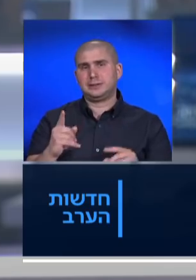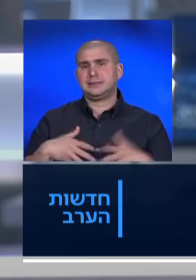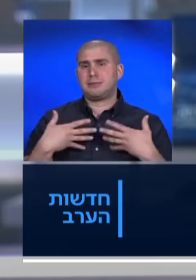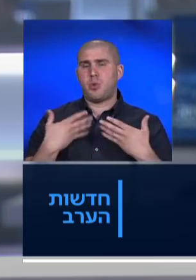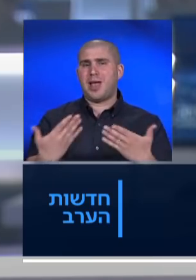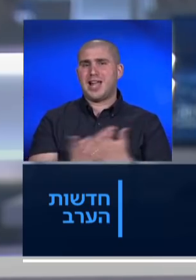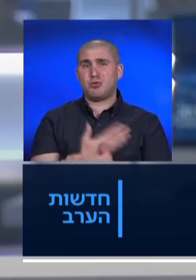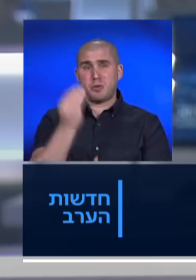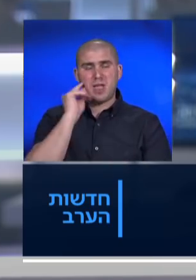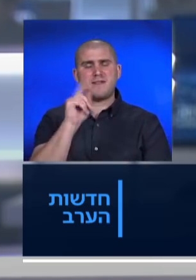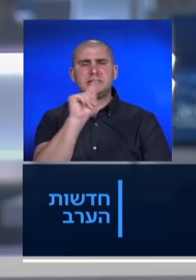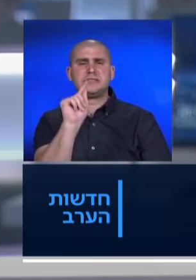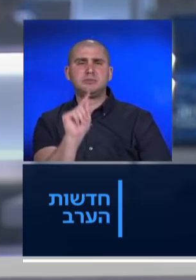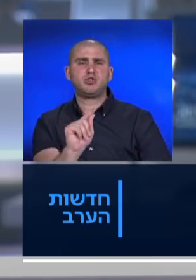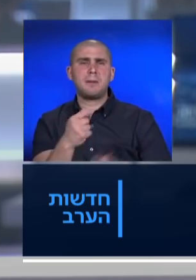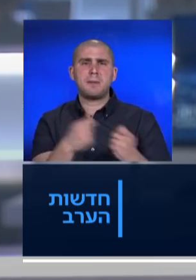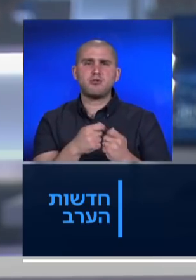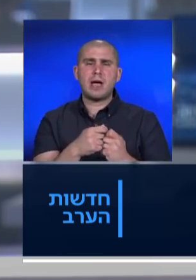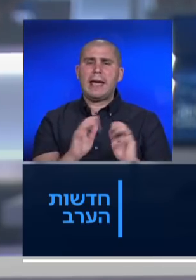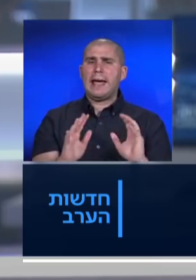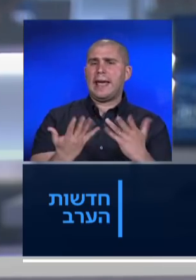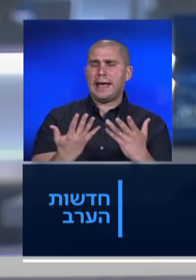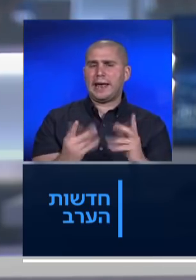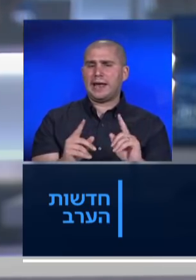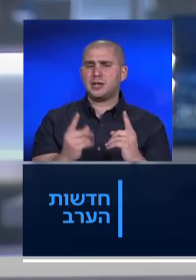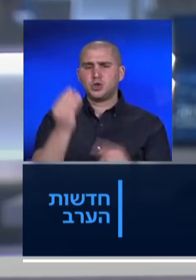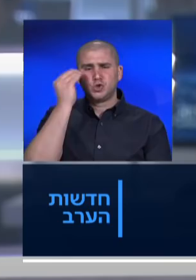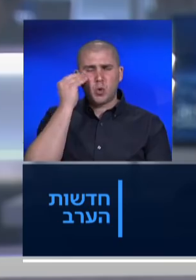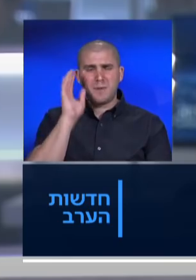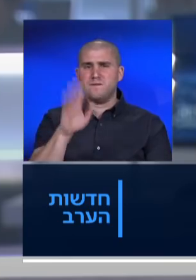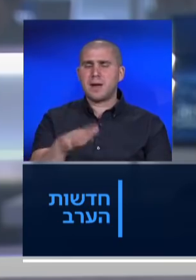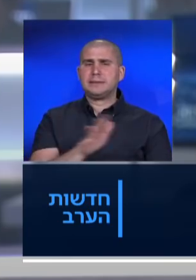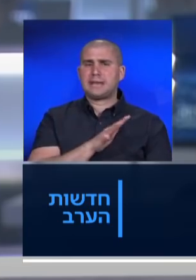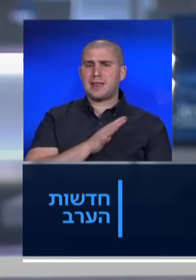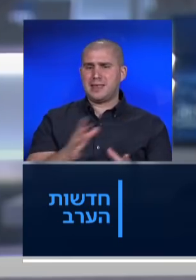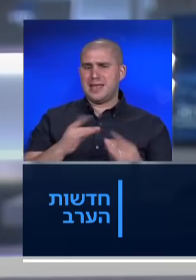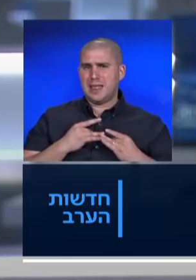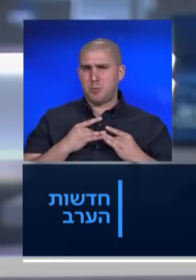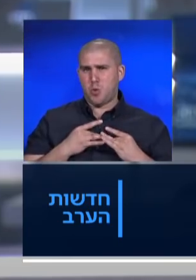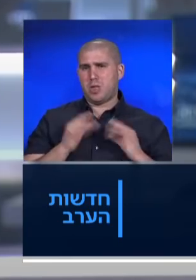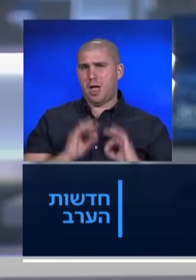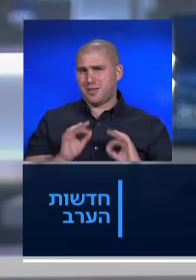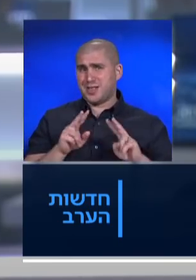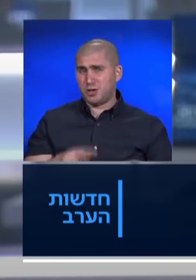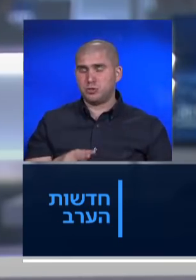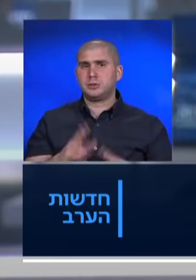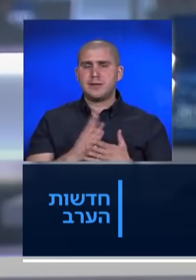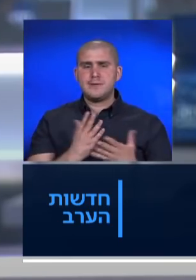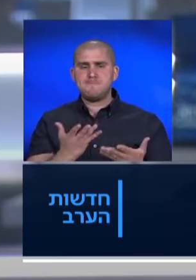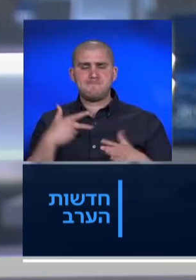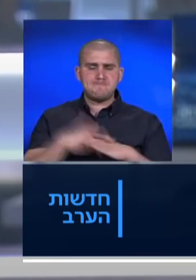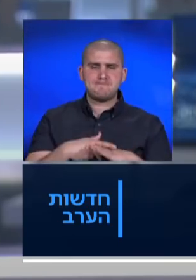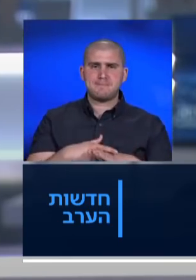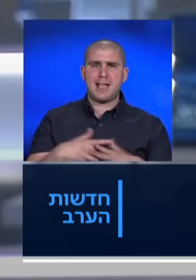סימני השאלה על האופן שבו התקיימו השיעורים וגם סכנת ההידבקות שעוד מרחפת באוויר העיפו על ההתרגשות. איתי דודי ליווה